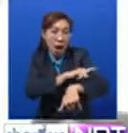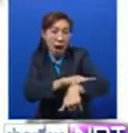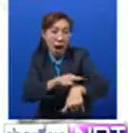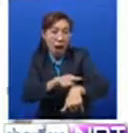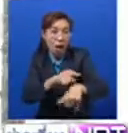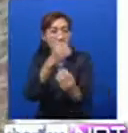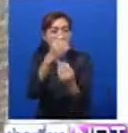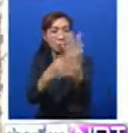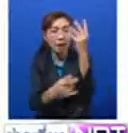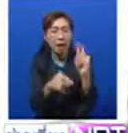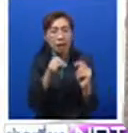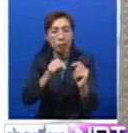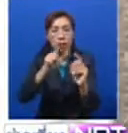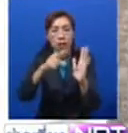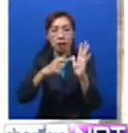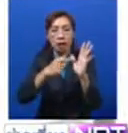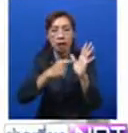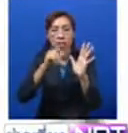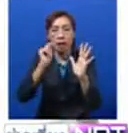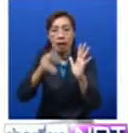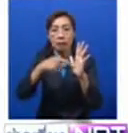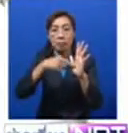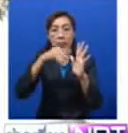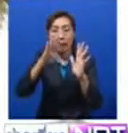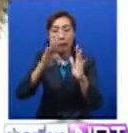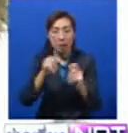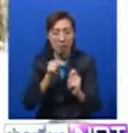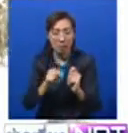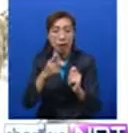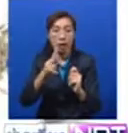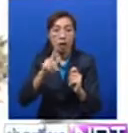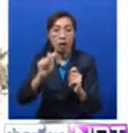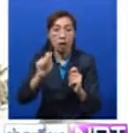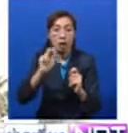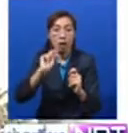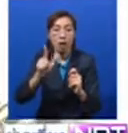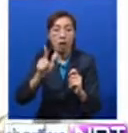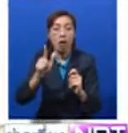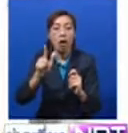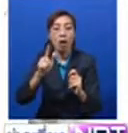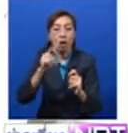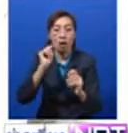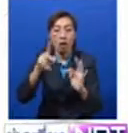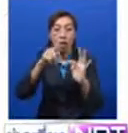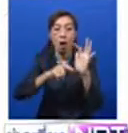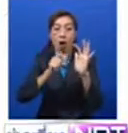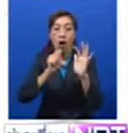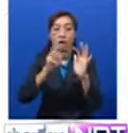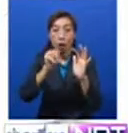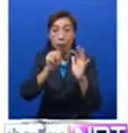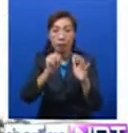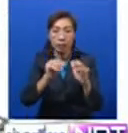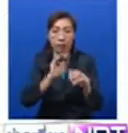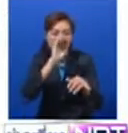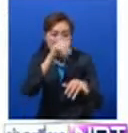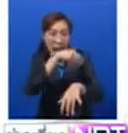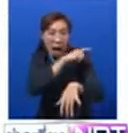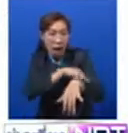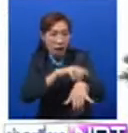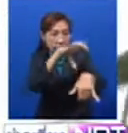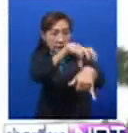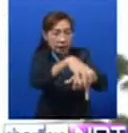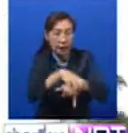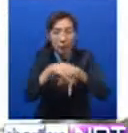ได้ณตำบลลำทับอำเภอคลองท่อมซึ่งปัจจุบันก็คืออำเภอลำทับนั่นเองแด่พระบาทสมเด็จพระเจ้าอยู่หัว